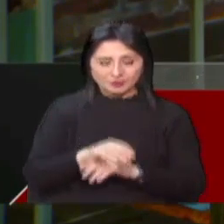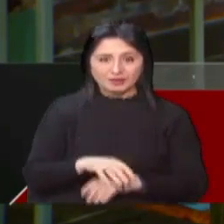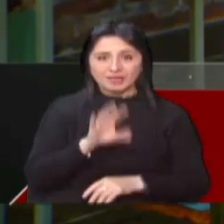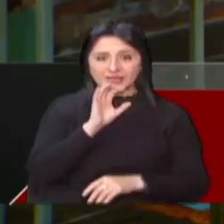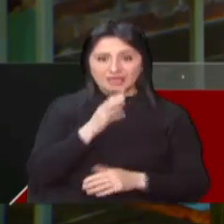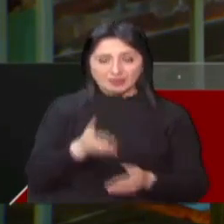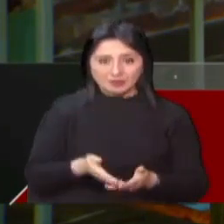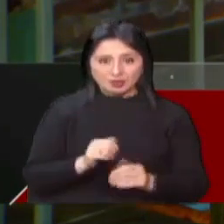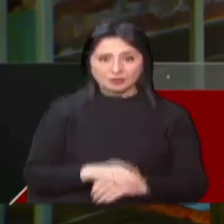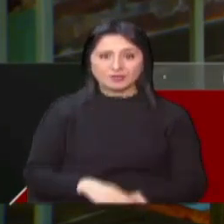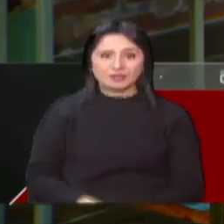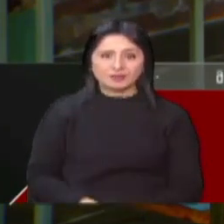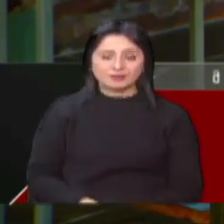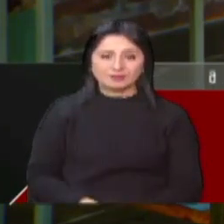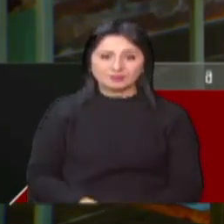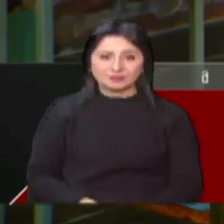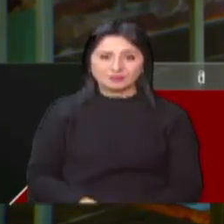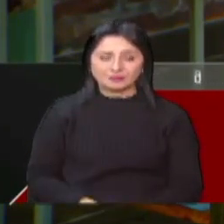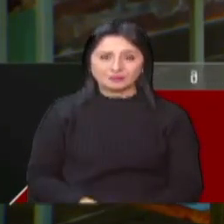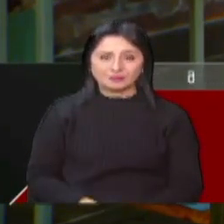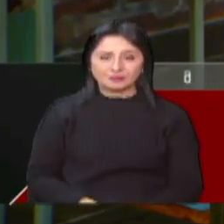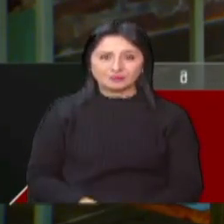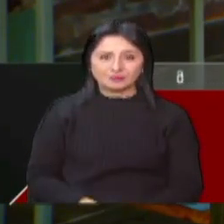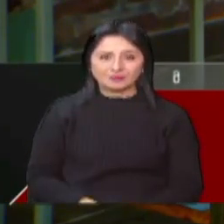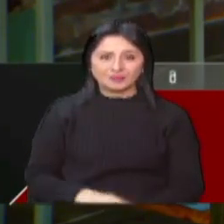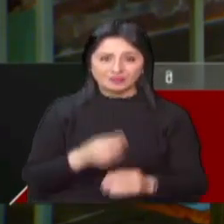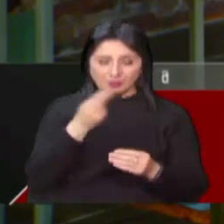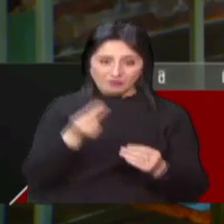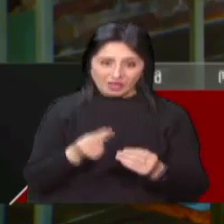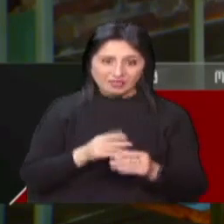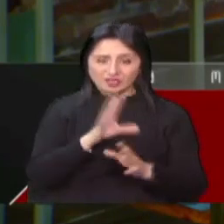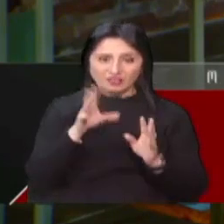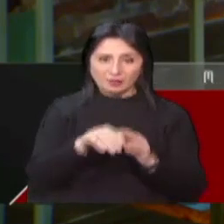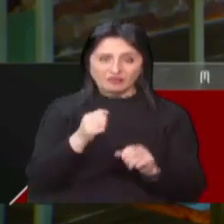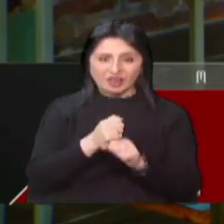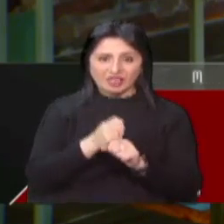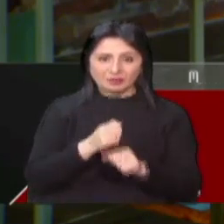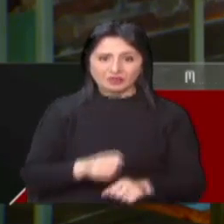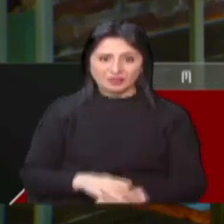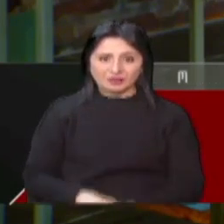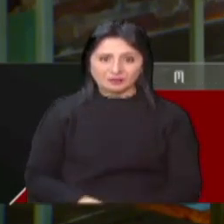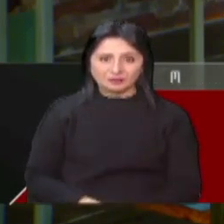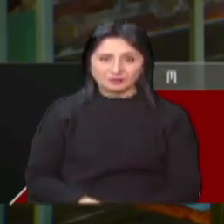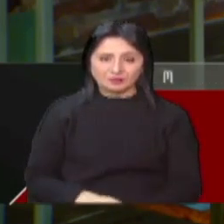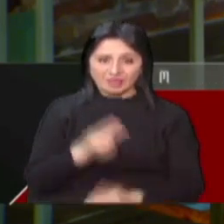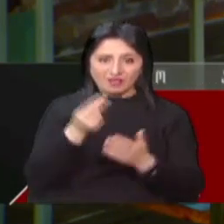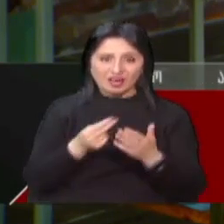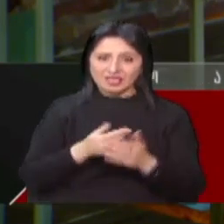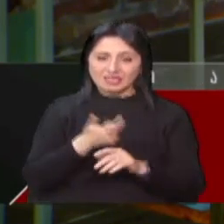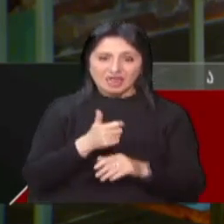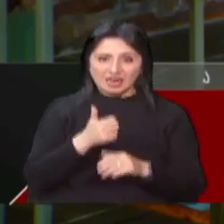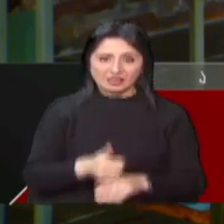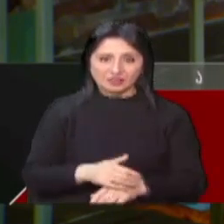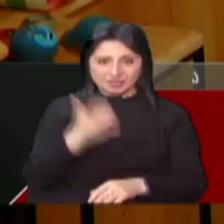шаглем сваб ба ба килем зо хатам сакат атхаме хахатам зала